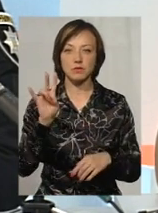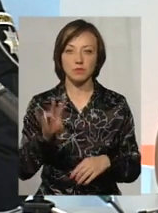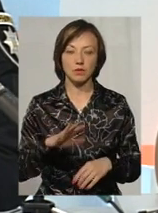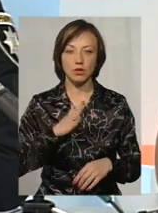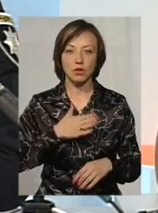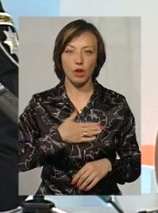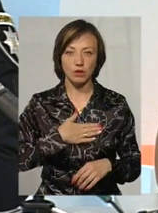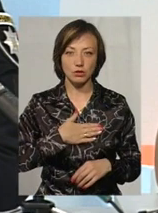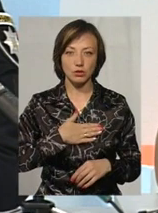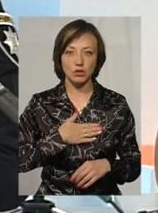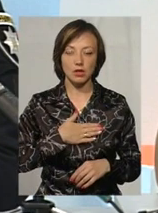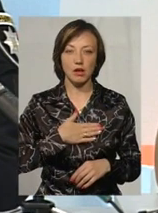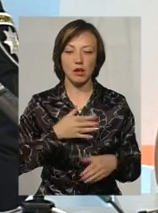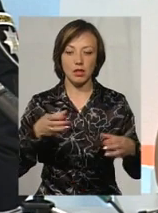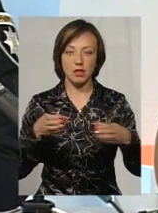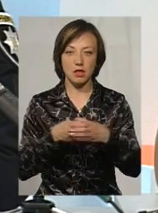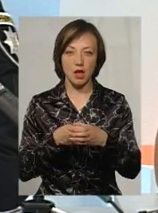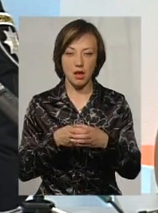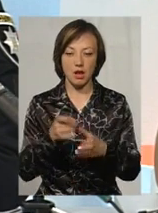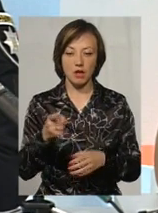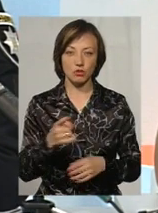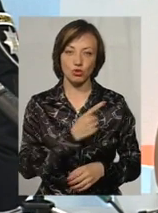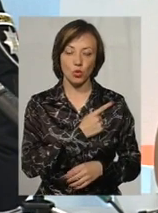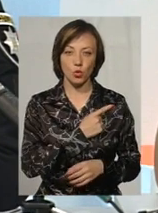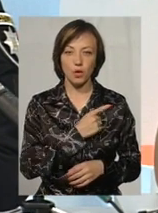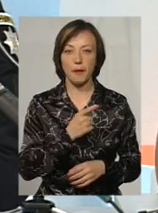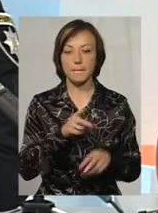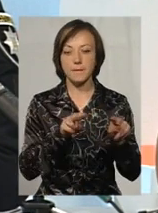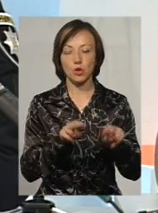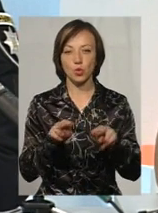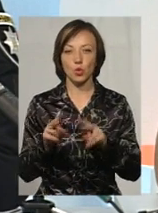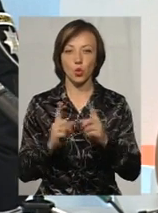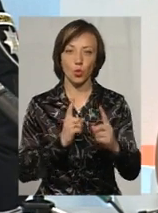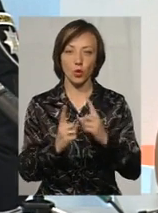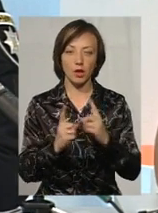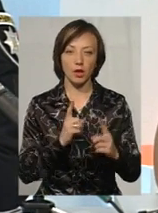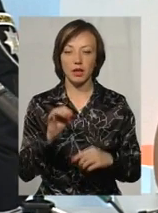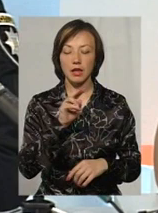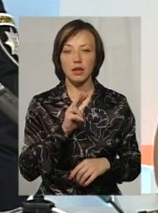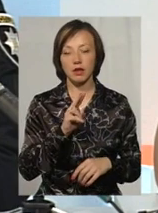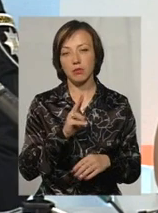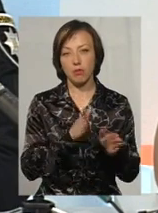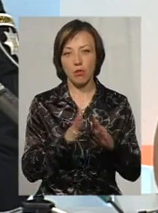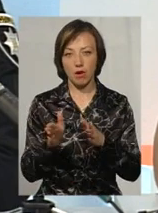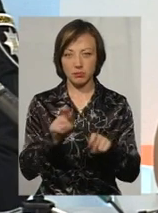наш наряд, який там чергує, патрулює і дивиться за порядком.